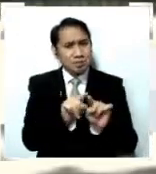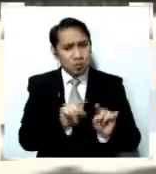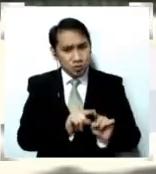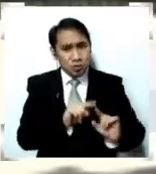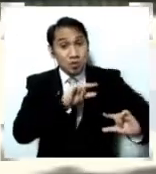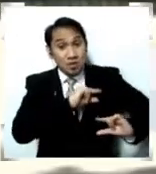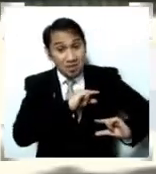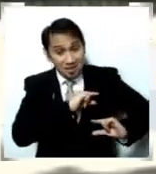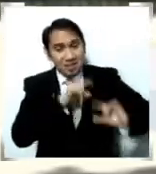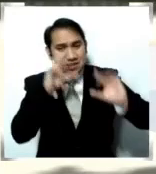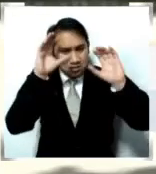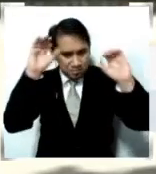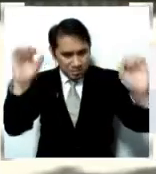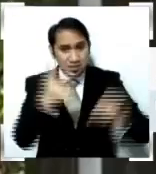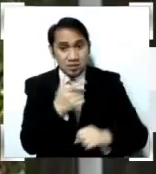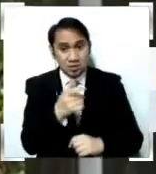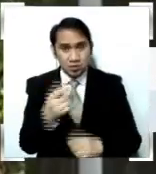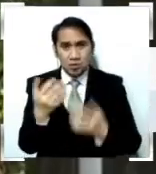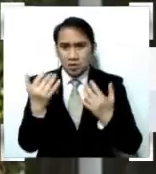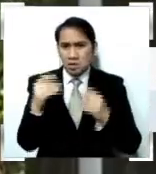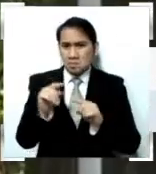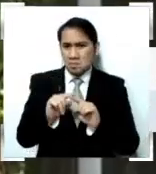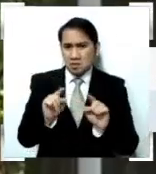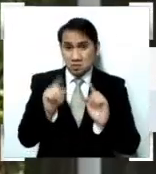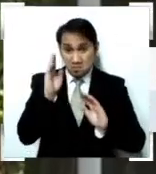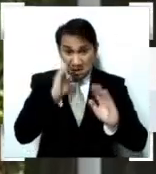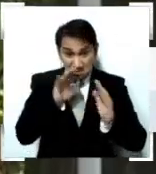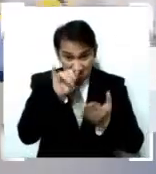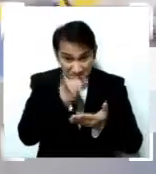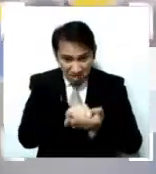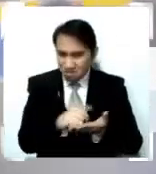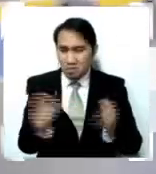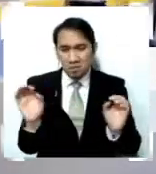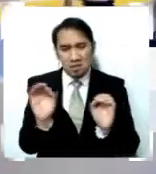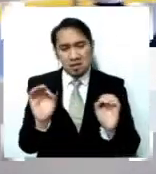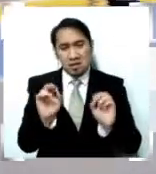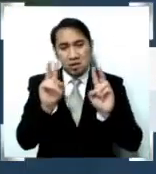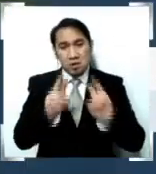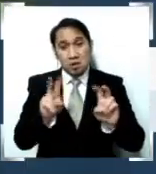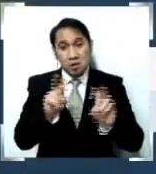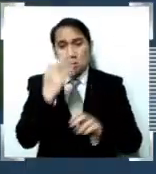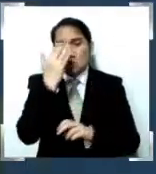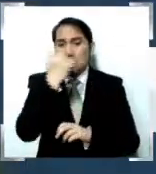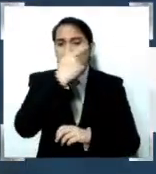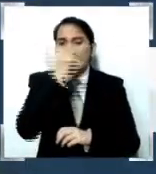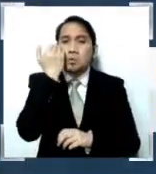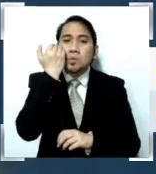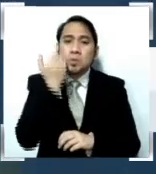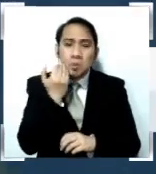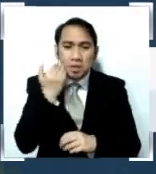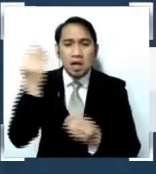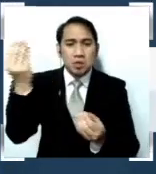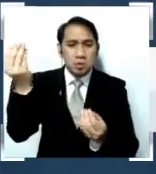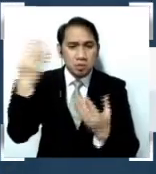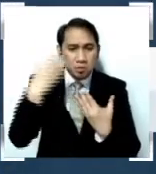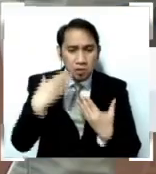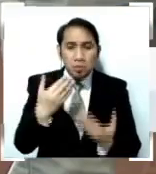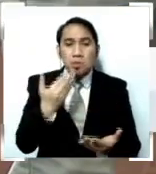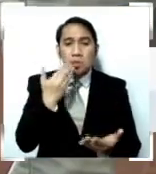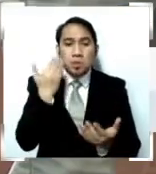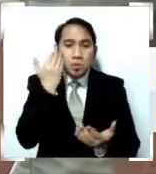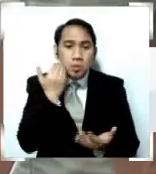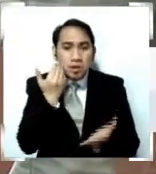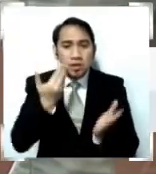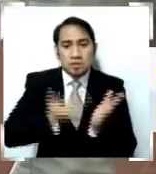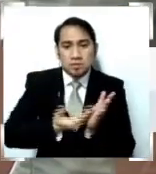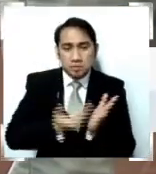Hindi umuusad ang investigasyon dyan ng FDA dahil wala raw makuha ang impormasyon sa PSG. Kaugnay naman sa target na herd immunity, ito